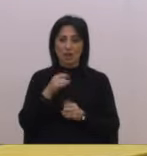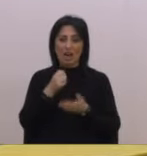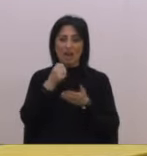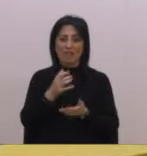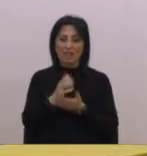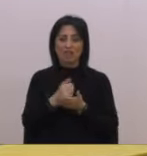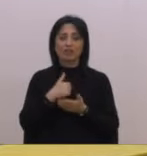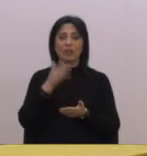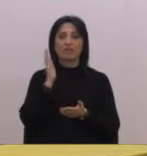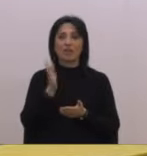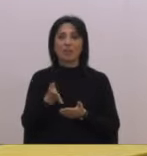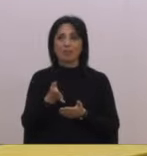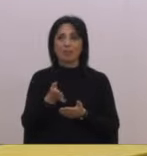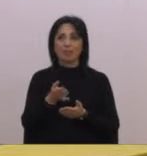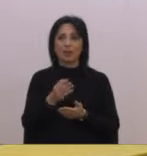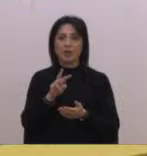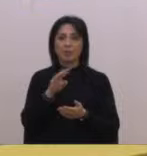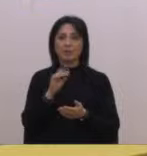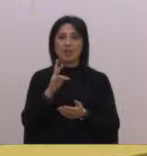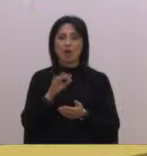რესურსებისა, ჩვენ გვექნება მიკრო